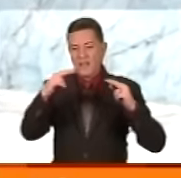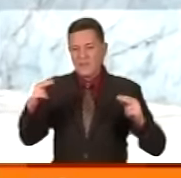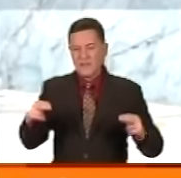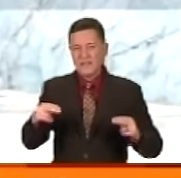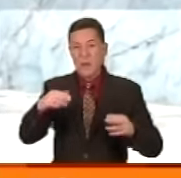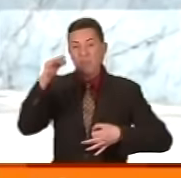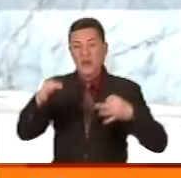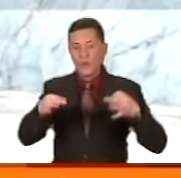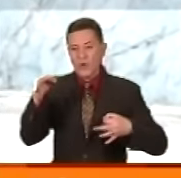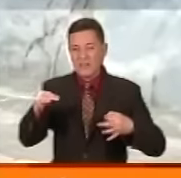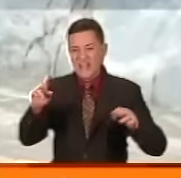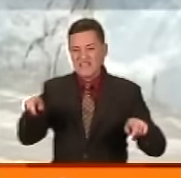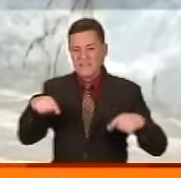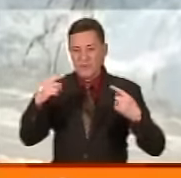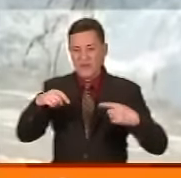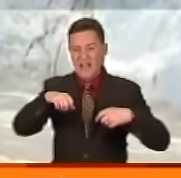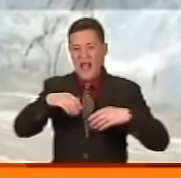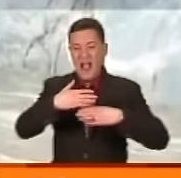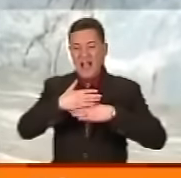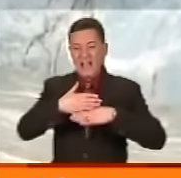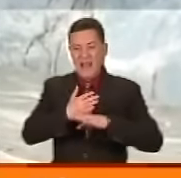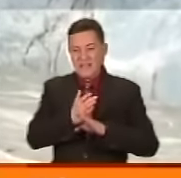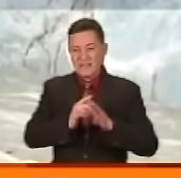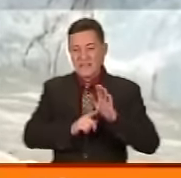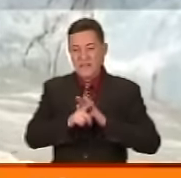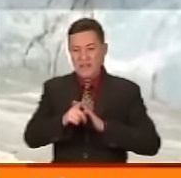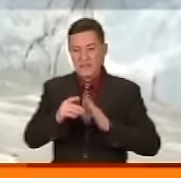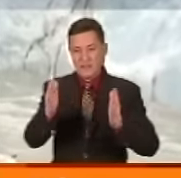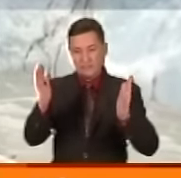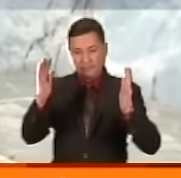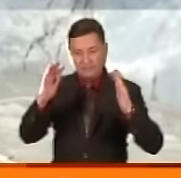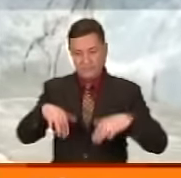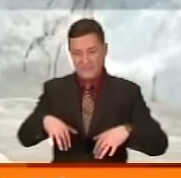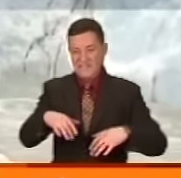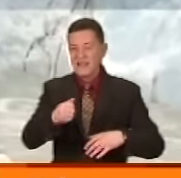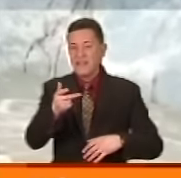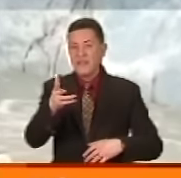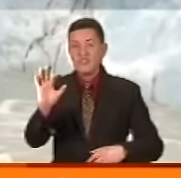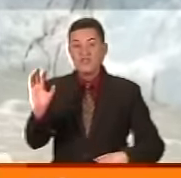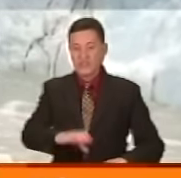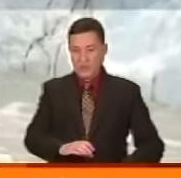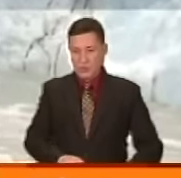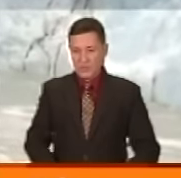водами місцевого озера, хряснула і спала донизу за лічені секунди.